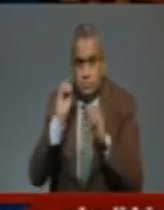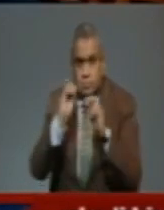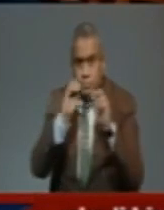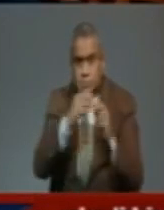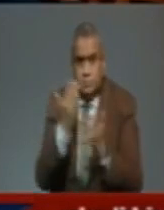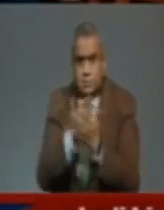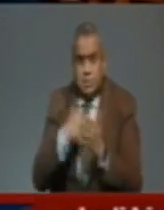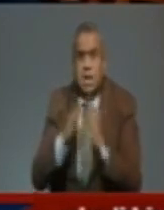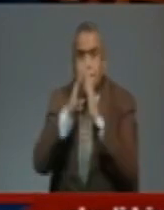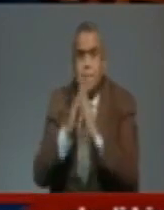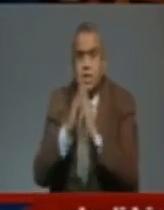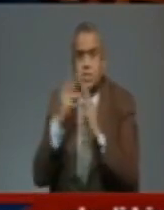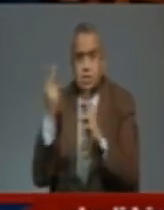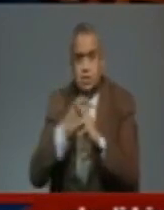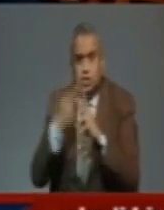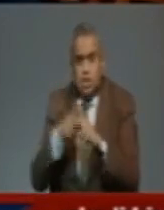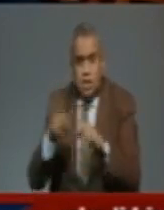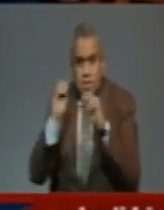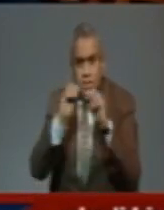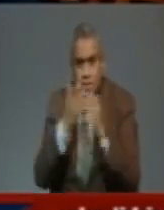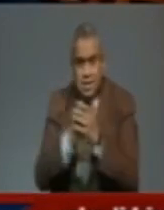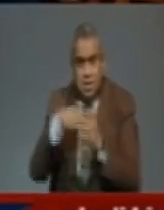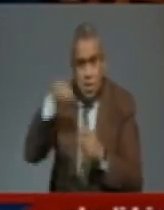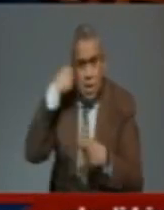مصريين مش بكلم الناس بتوع النقل،